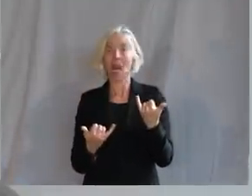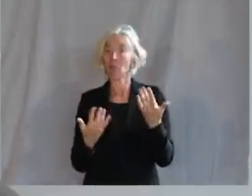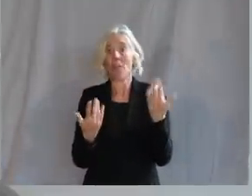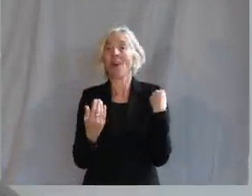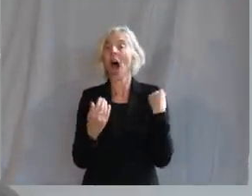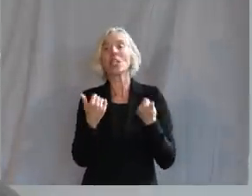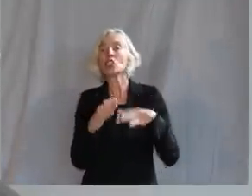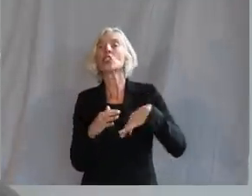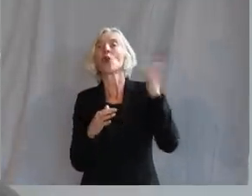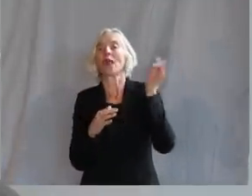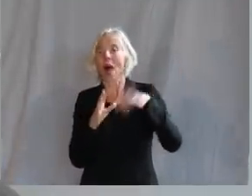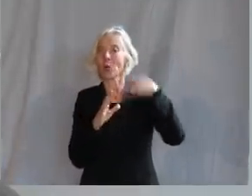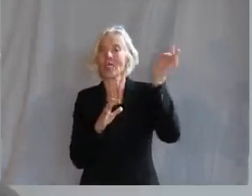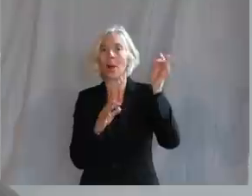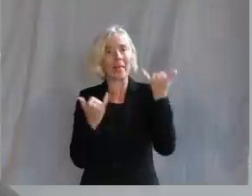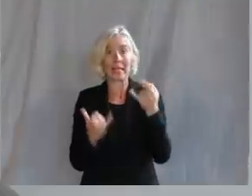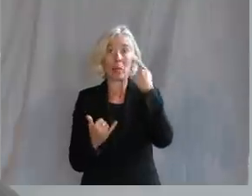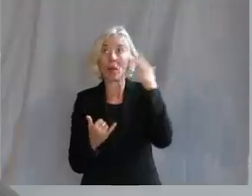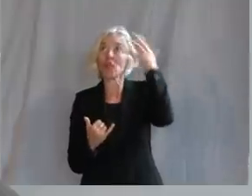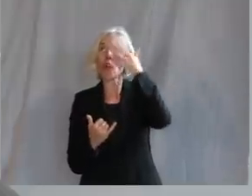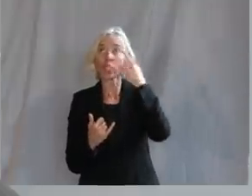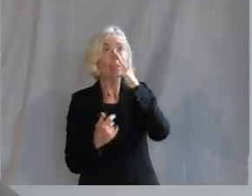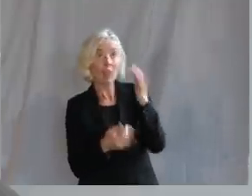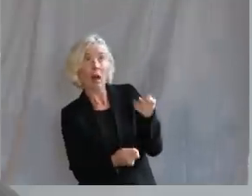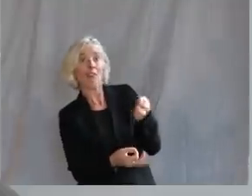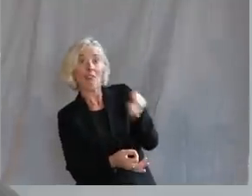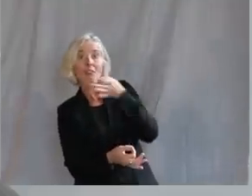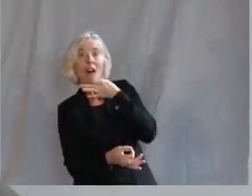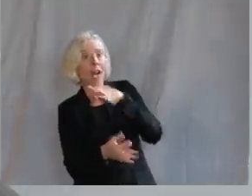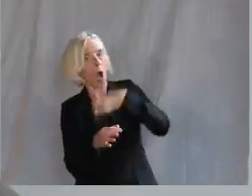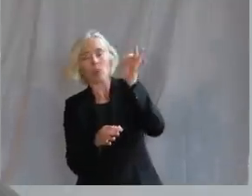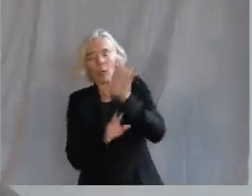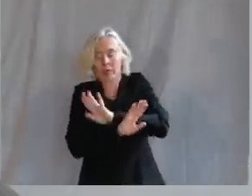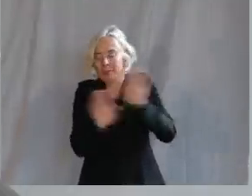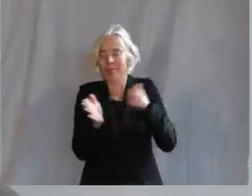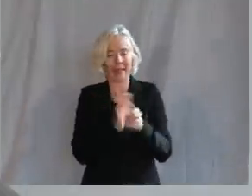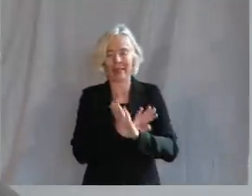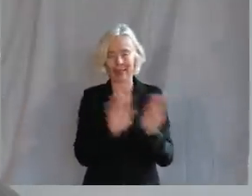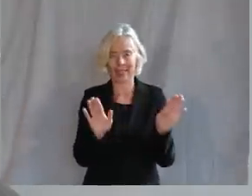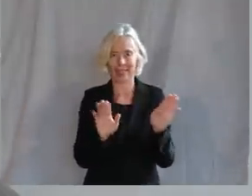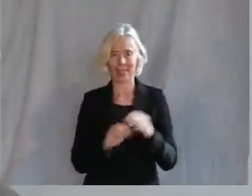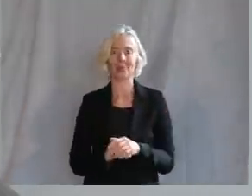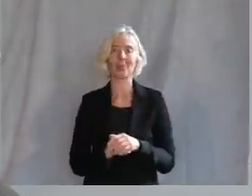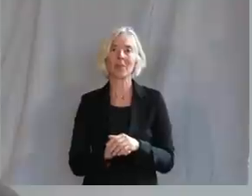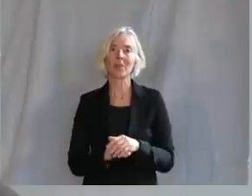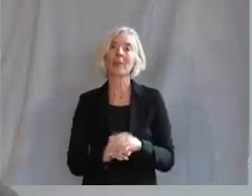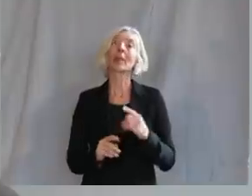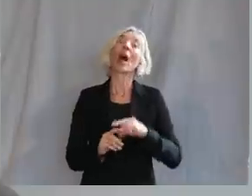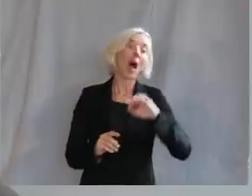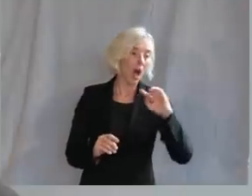auch nicht zu treffen ist. Was natürlich eine wichtige Frage ist, ist, wie geht es mit den Kitas und den Schulen weiter? Es gibt hier ja auch